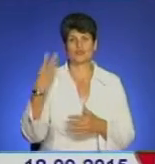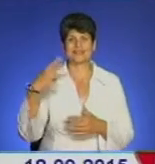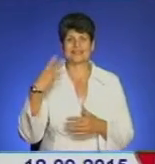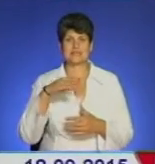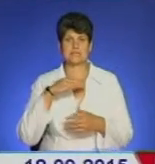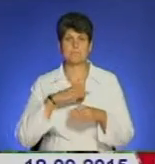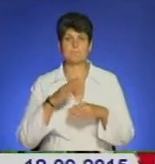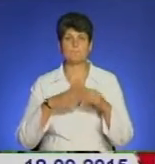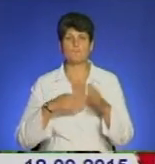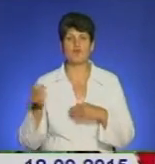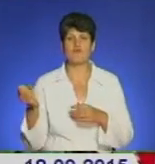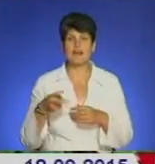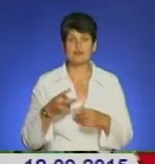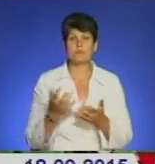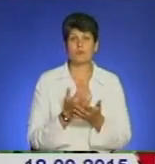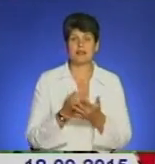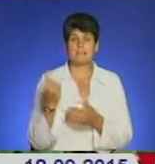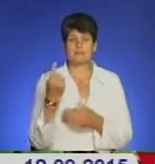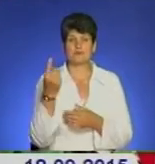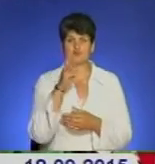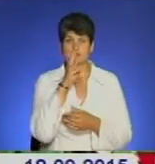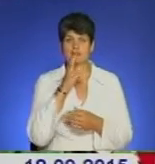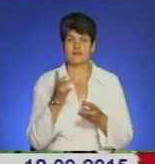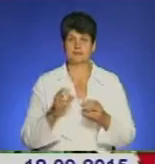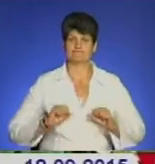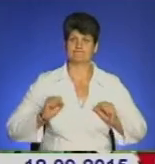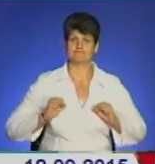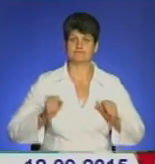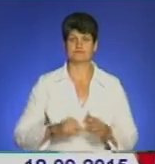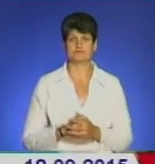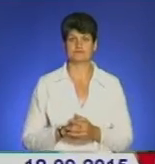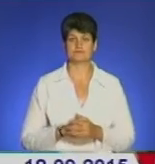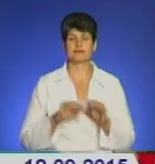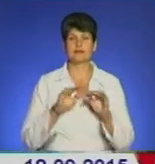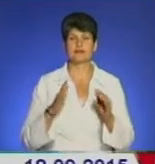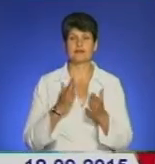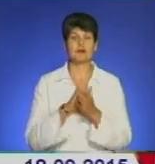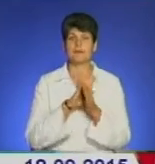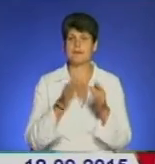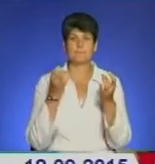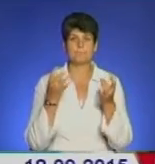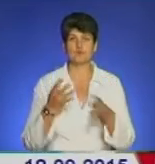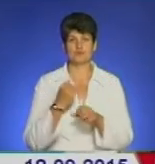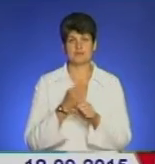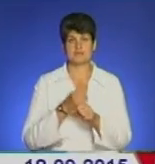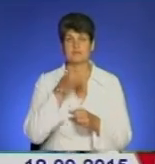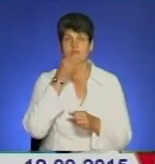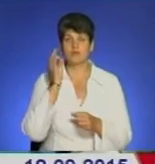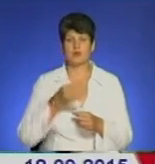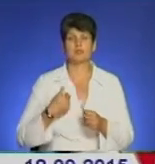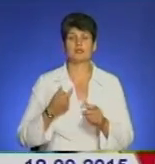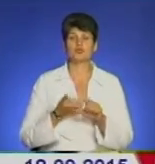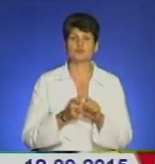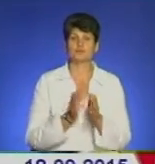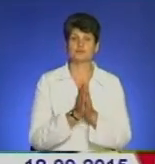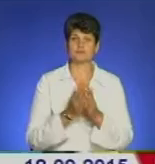професій. Щоб заробити першу заробітну плату, доведеться постаратися. Дитина має не просто працювати, а відповідально. І ми дуже налаштовуємо